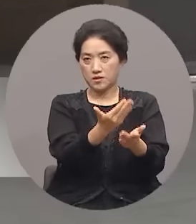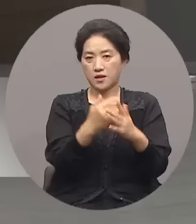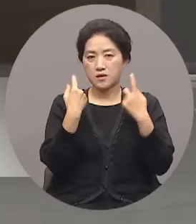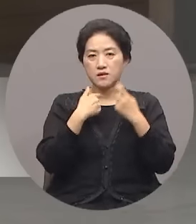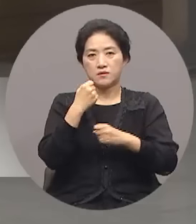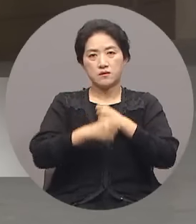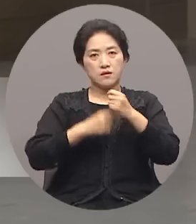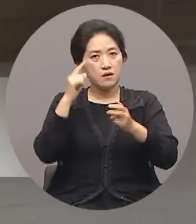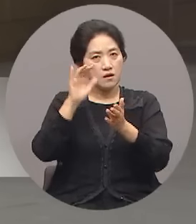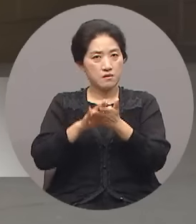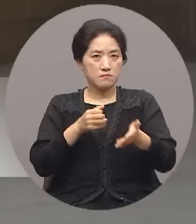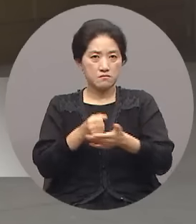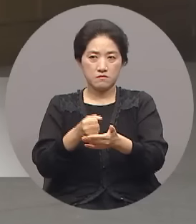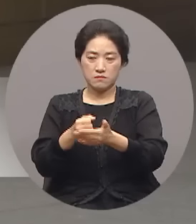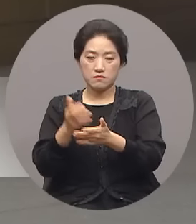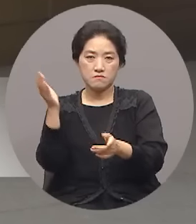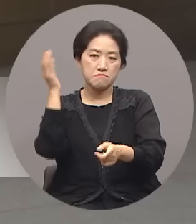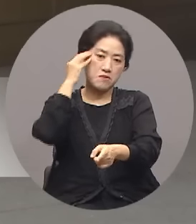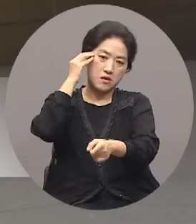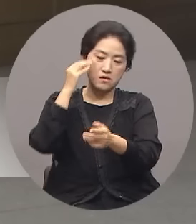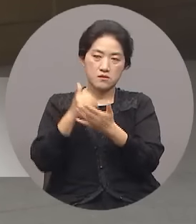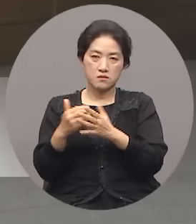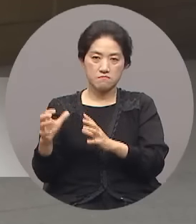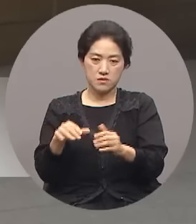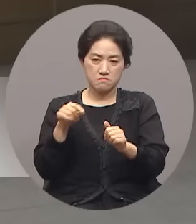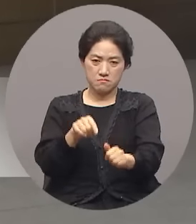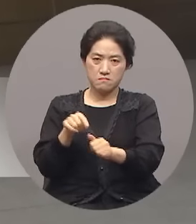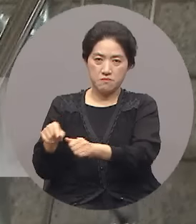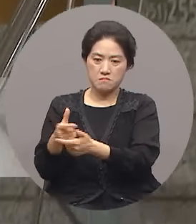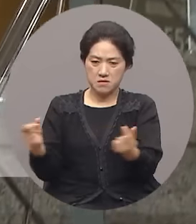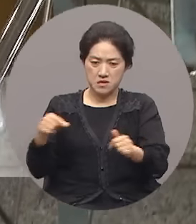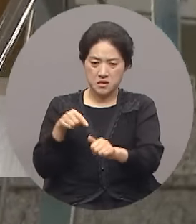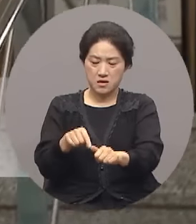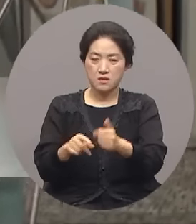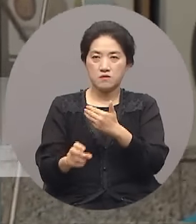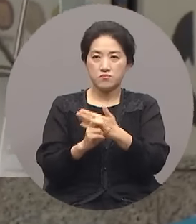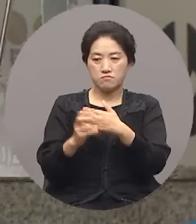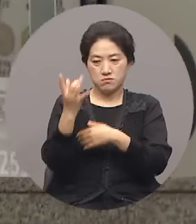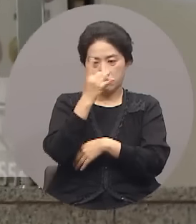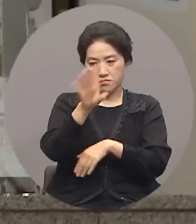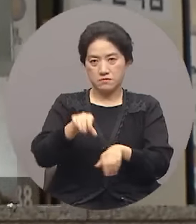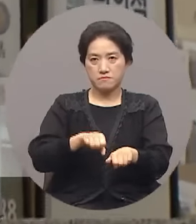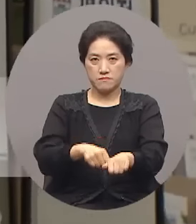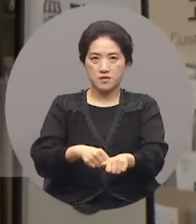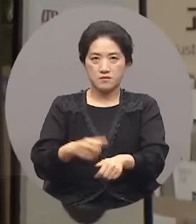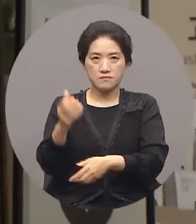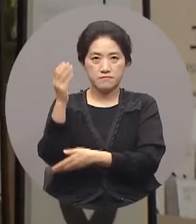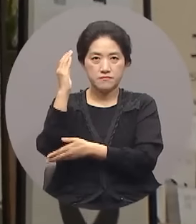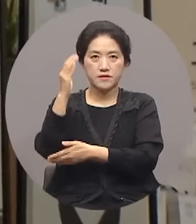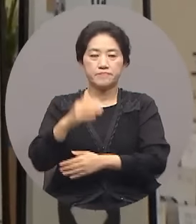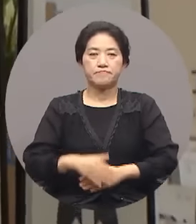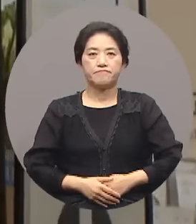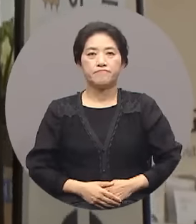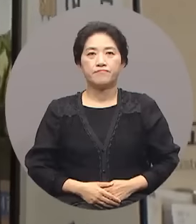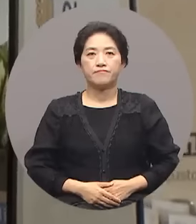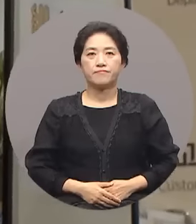자율적 의사 결정을 방해하고 집단 행동을 강요하는 불법 행위에 단호히 대응하겠다고 밝혔습니다